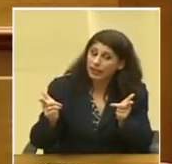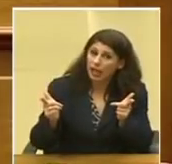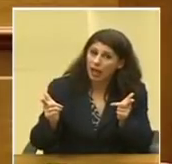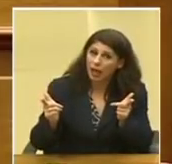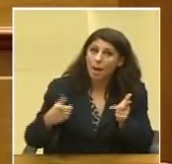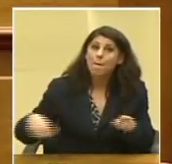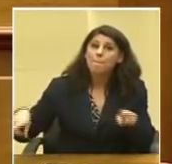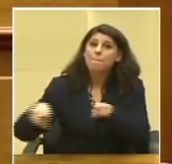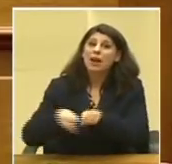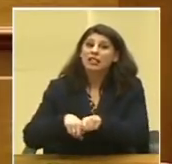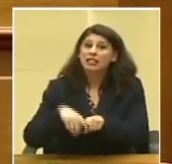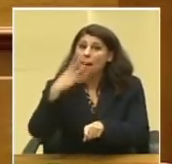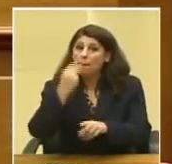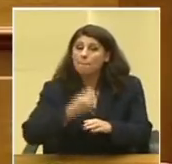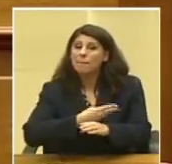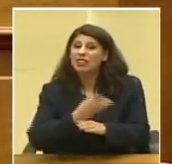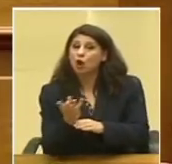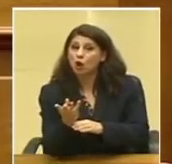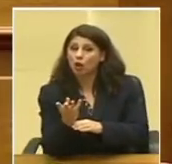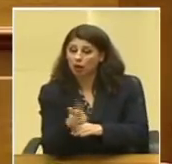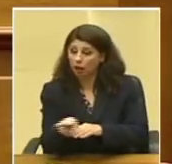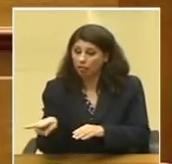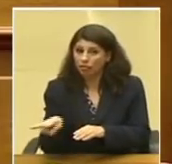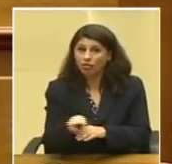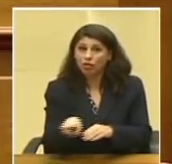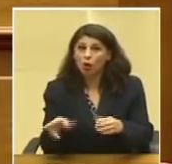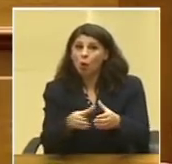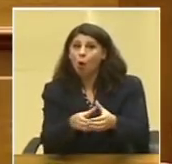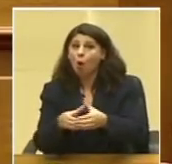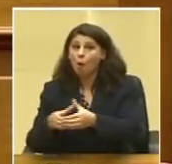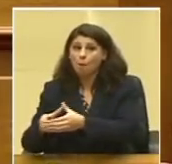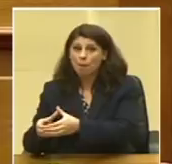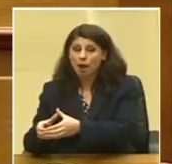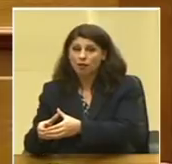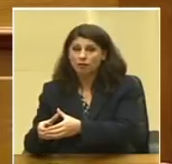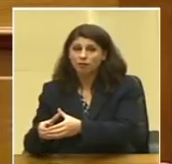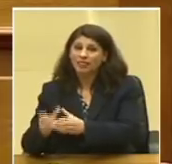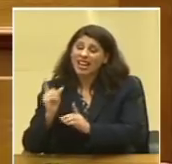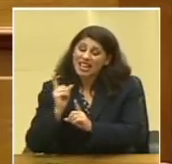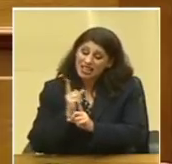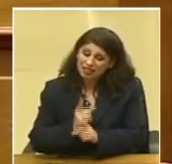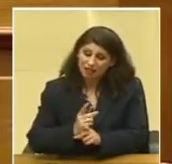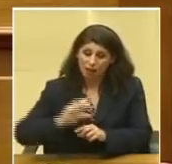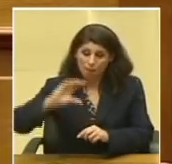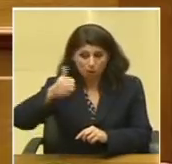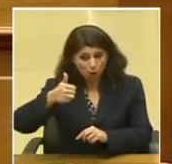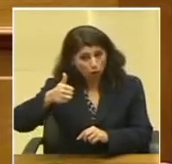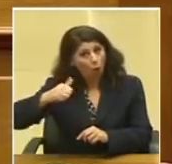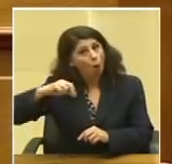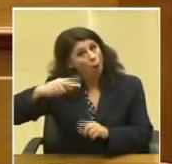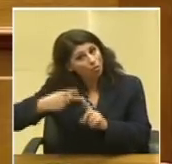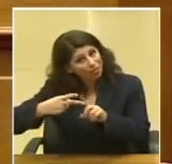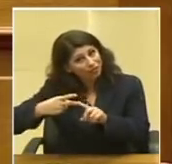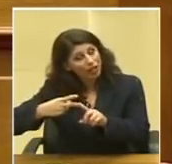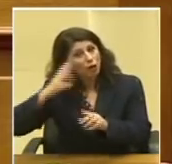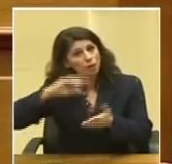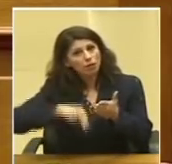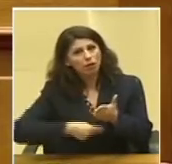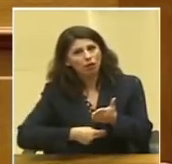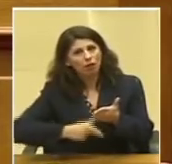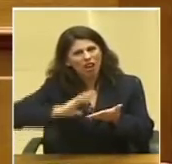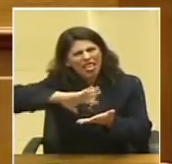μαζί με το ΠΑΣΟΚ, δεν είναι τα κόμματα που ιδίως στο πρώτο αλλά και στο δεύτερο μνημόνιο ισοπαίδωσαν